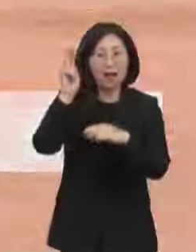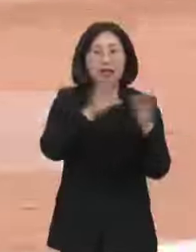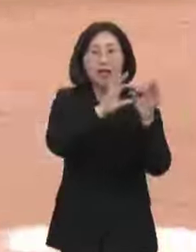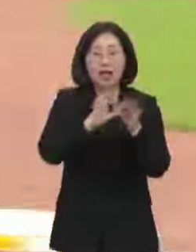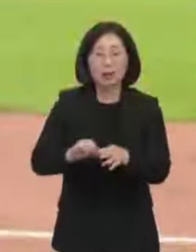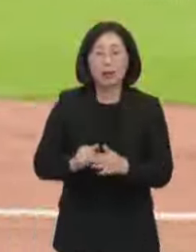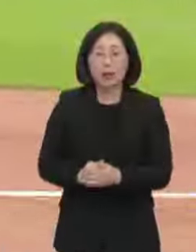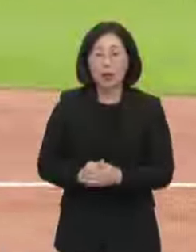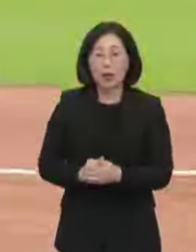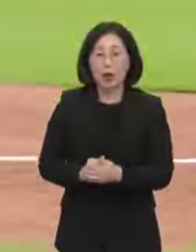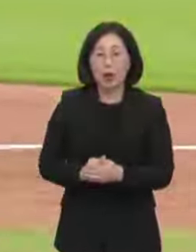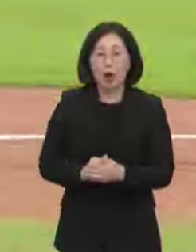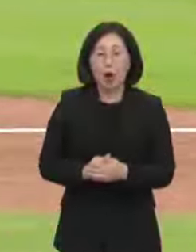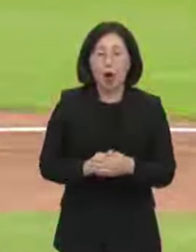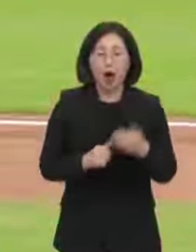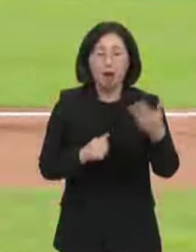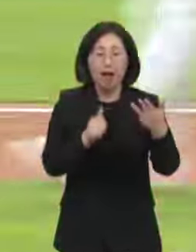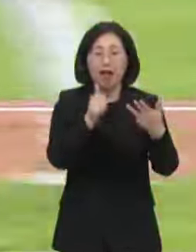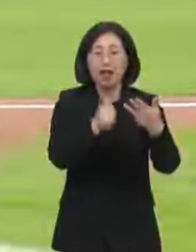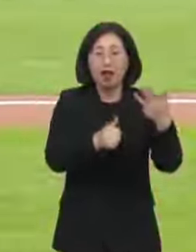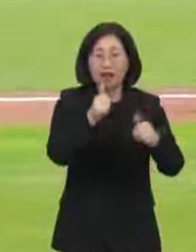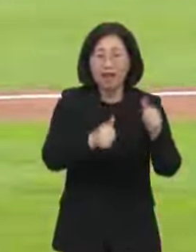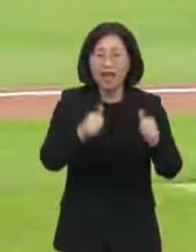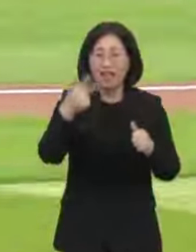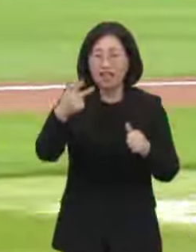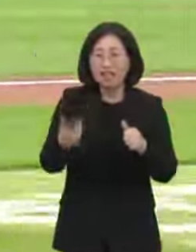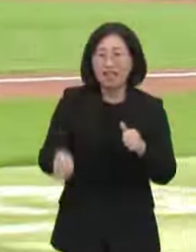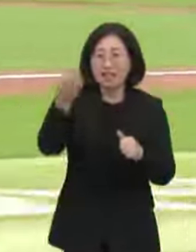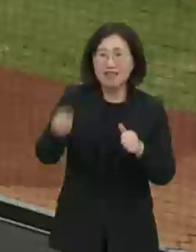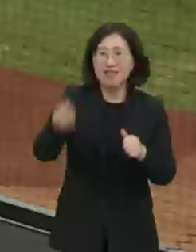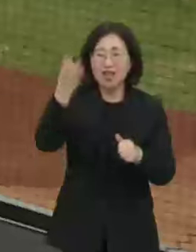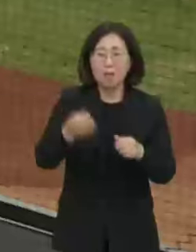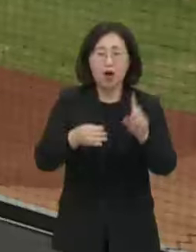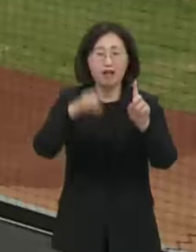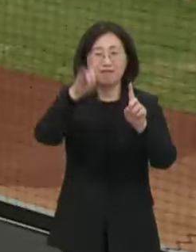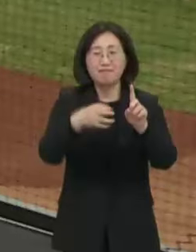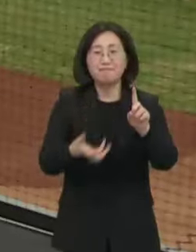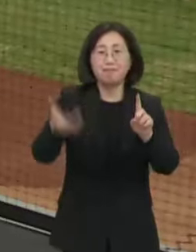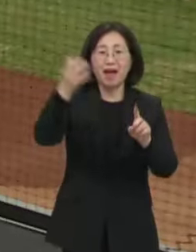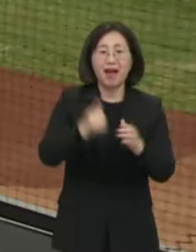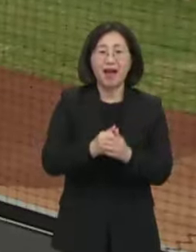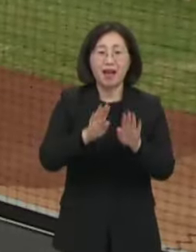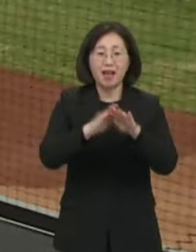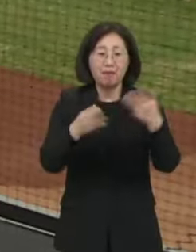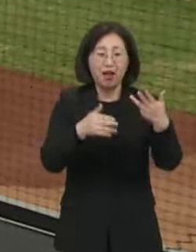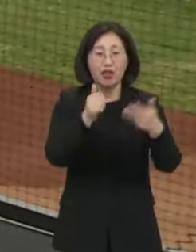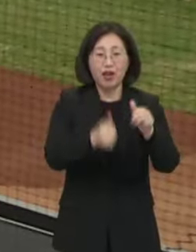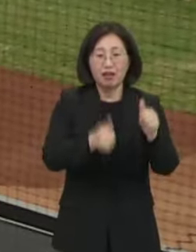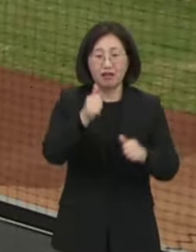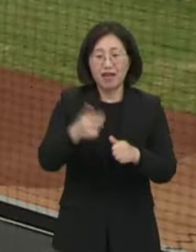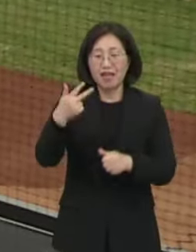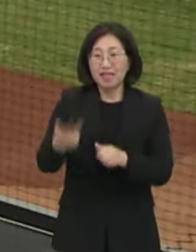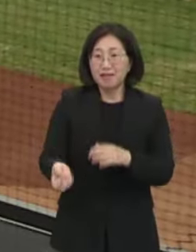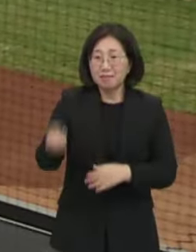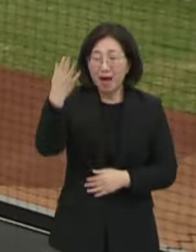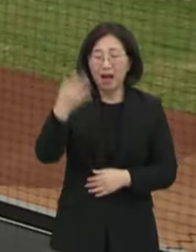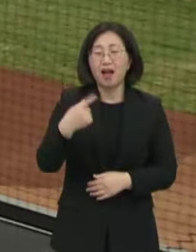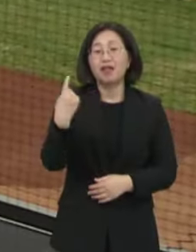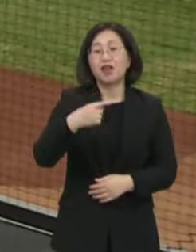한화는 파죽에 7연승을 거두며 리그 단독 1위에 올랐습니다. 한화가 개막 8경기에서 7승을 따낸 건